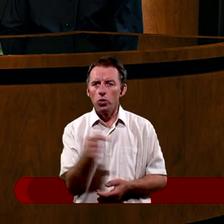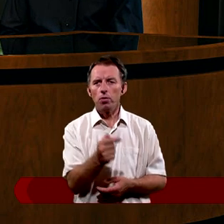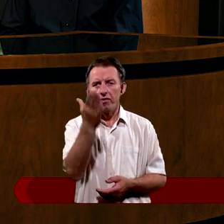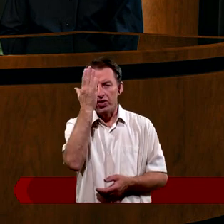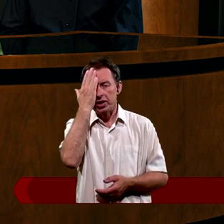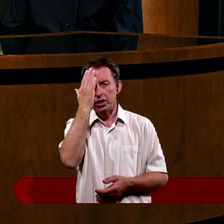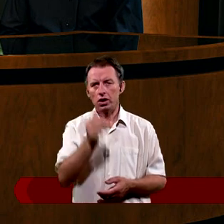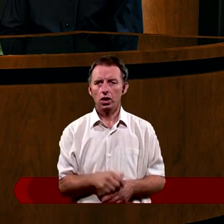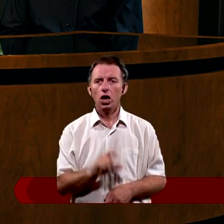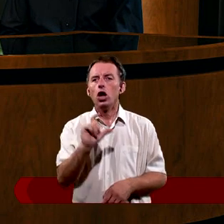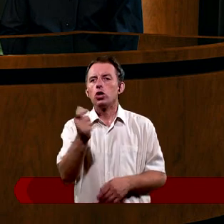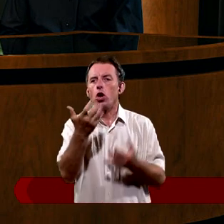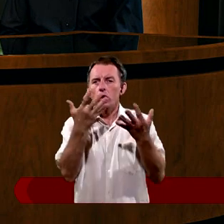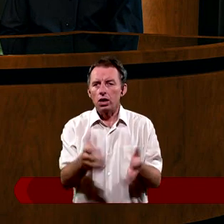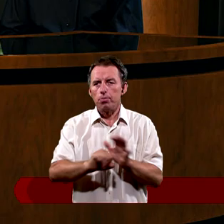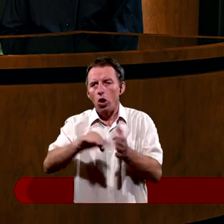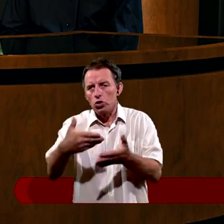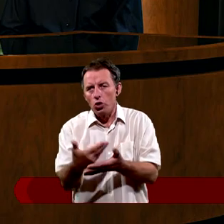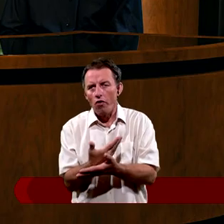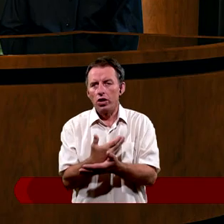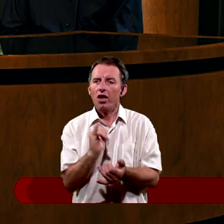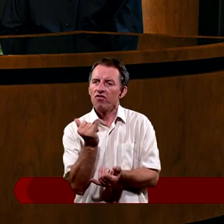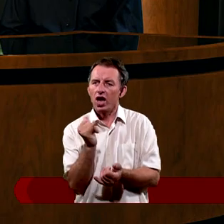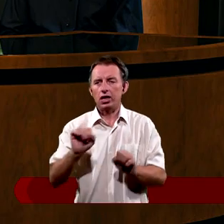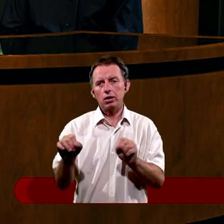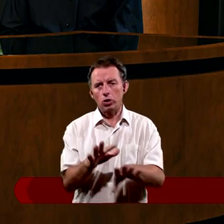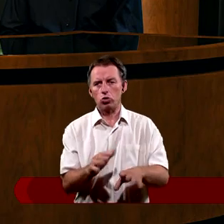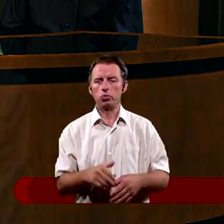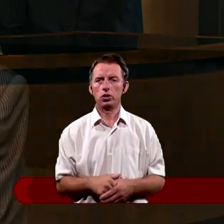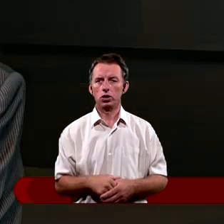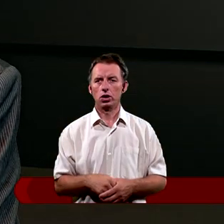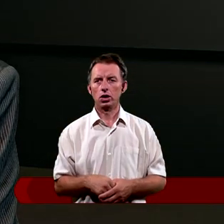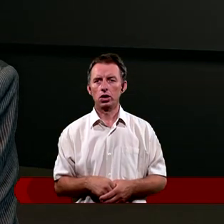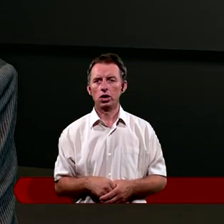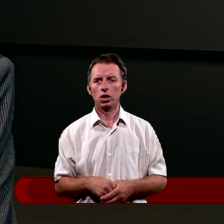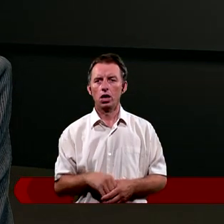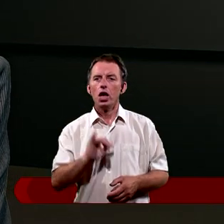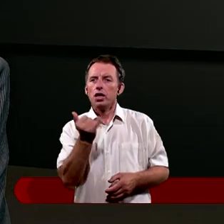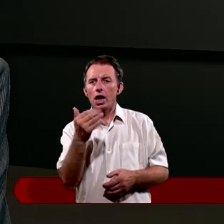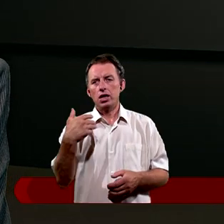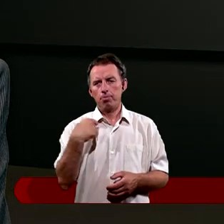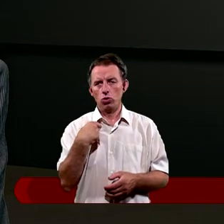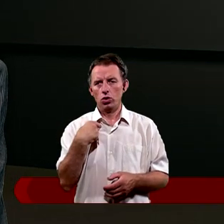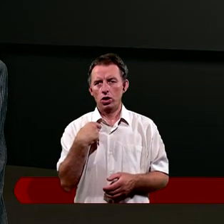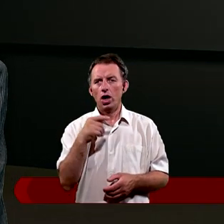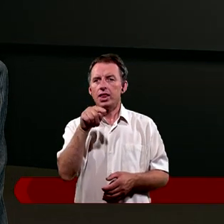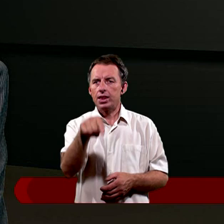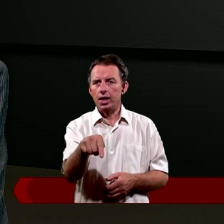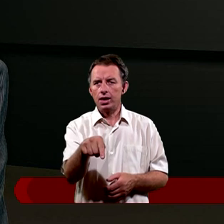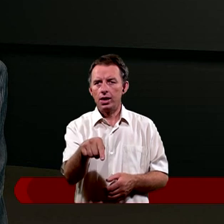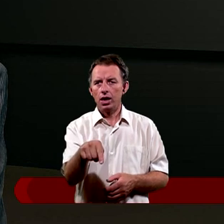Musimy wiedzieć, co chcemy odnowić i w jaki sposób. Jaki był